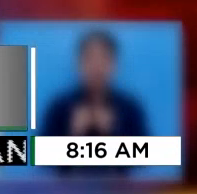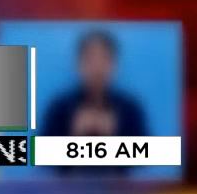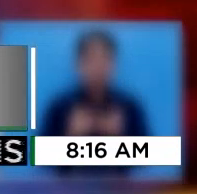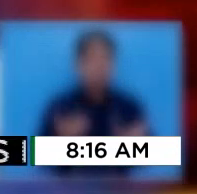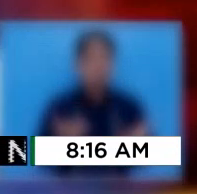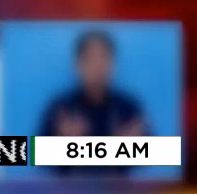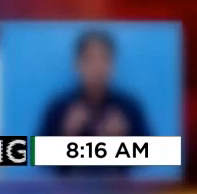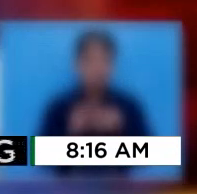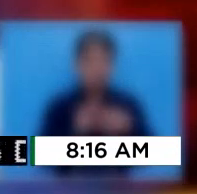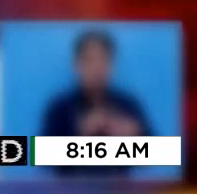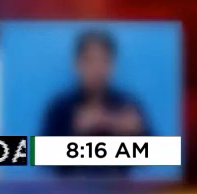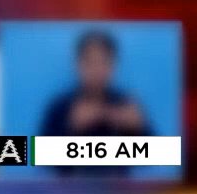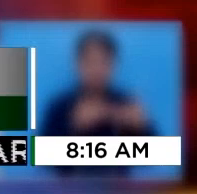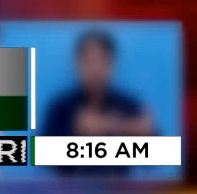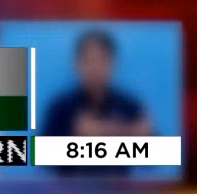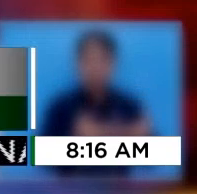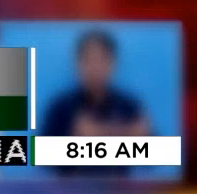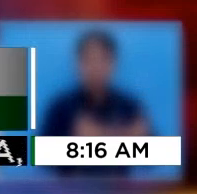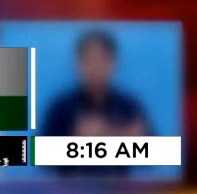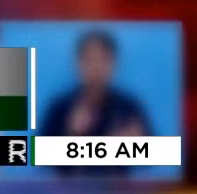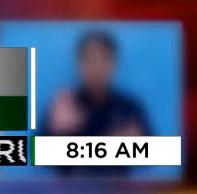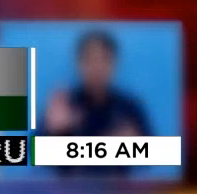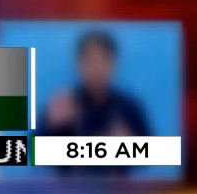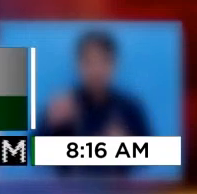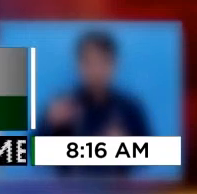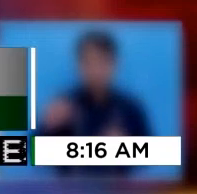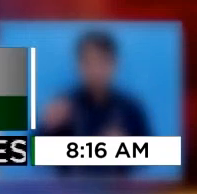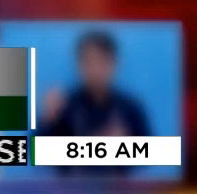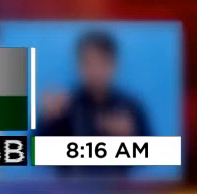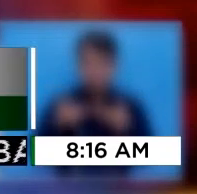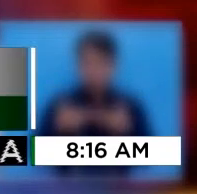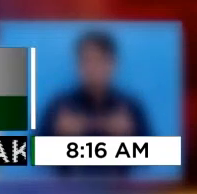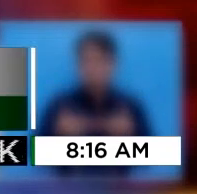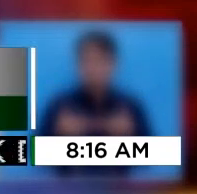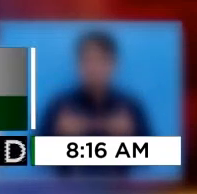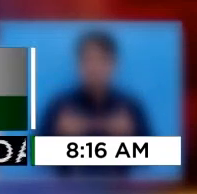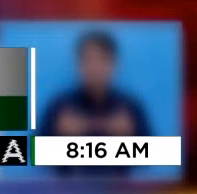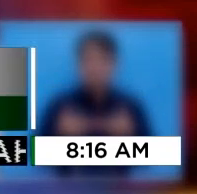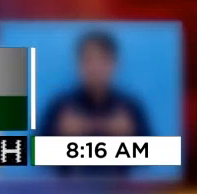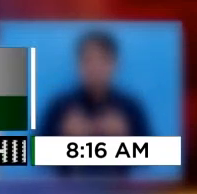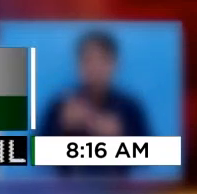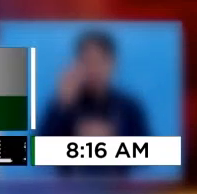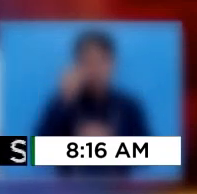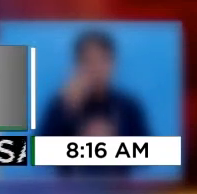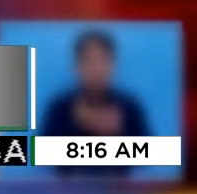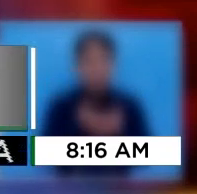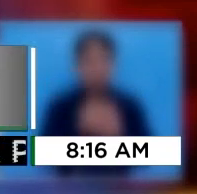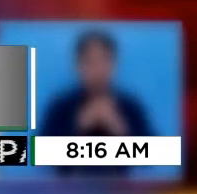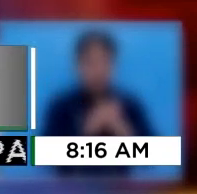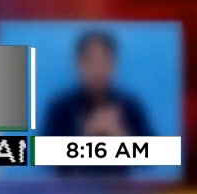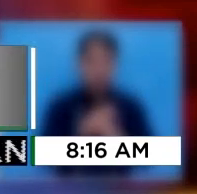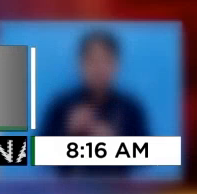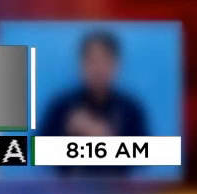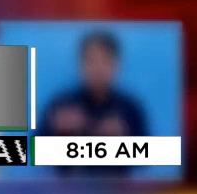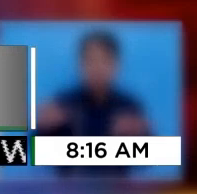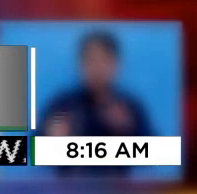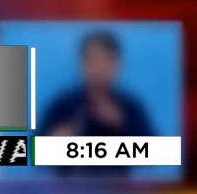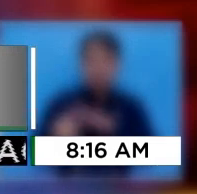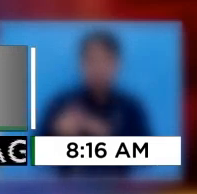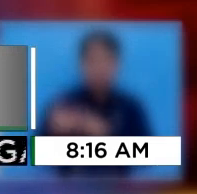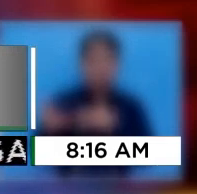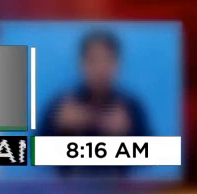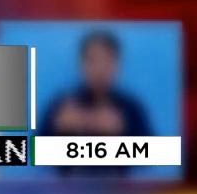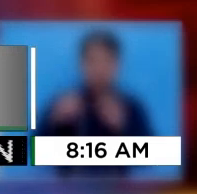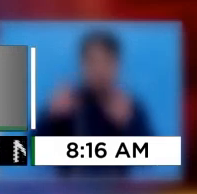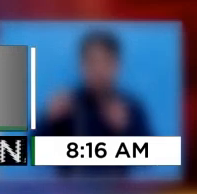May continuity yung inauguration niya at saka yung SONA niya. Navigational skills dito. Na ina-avoid niya yung mga explosive, divisive issue